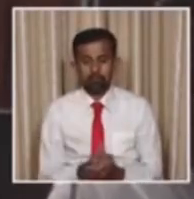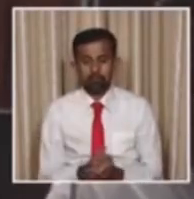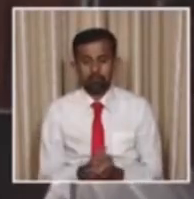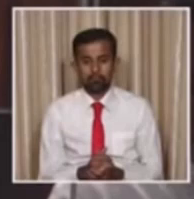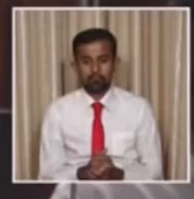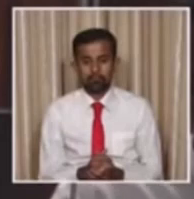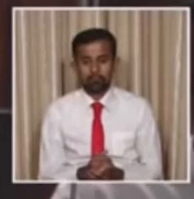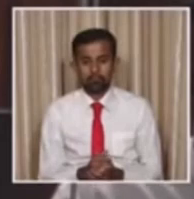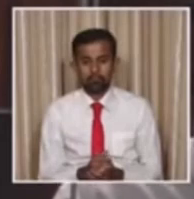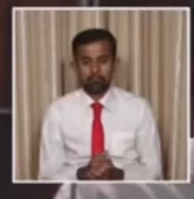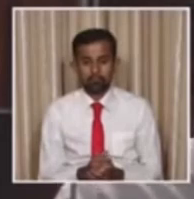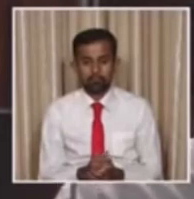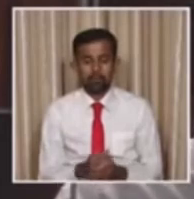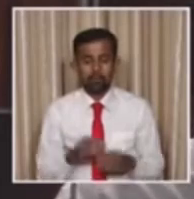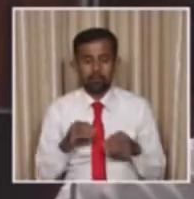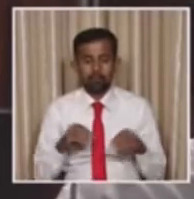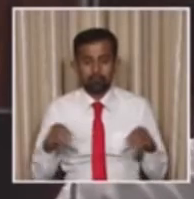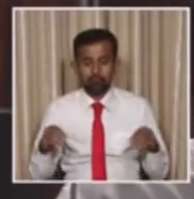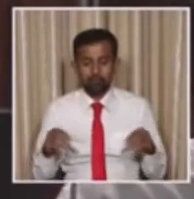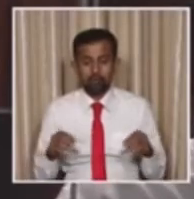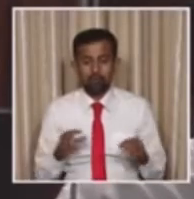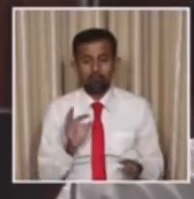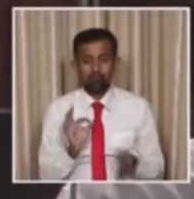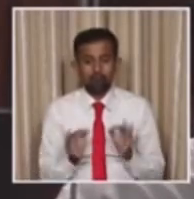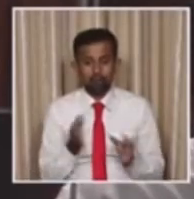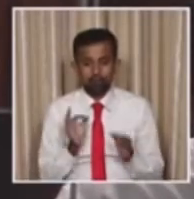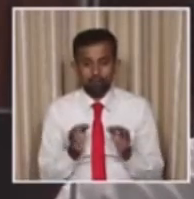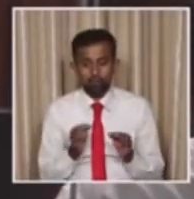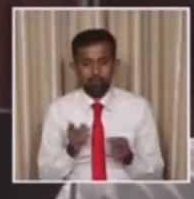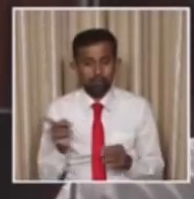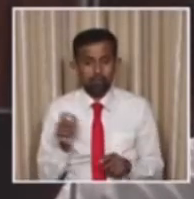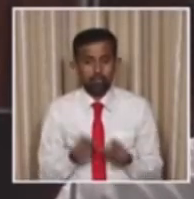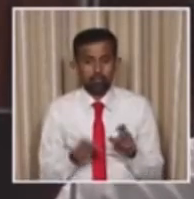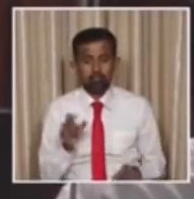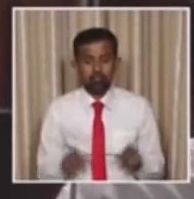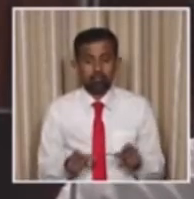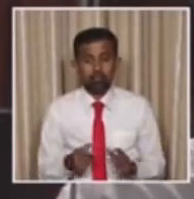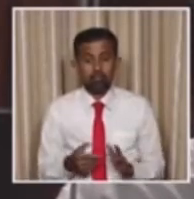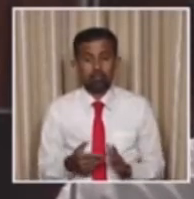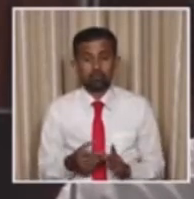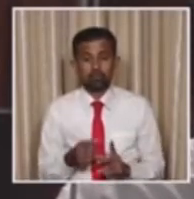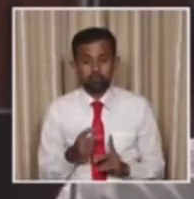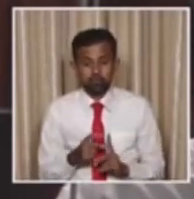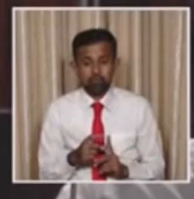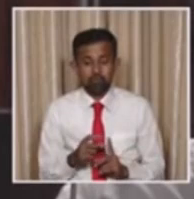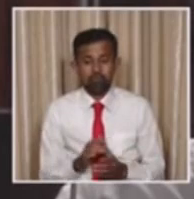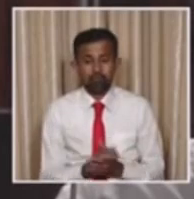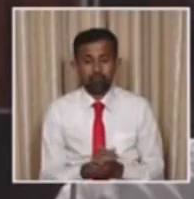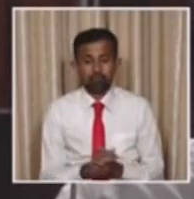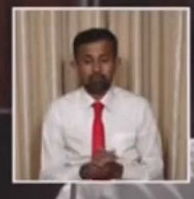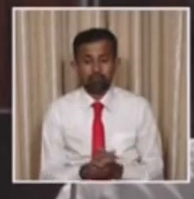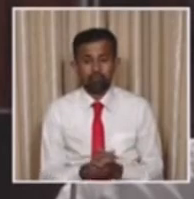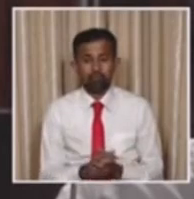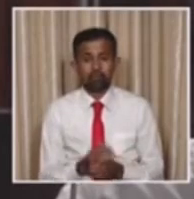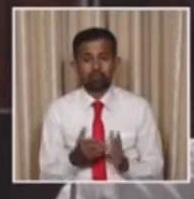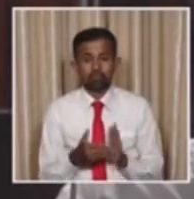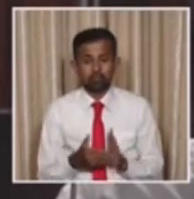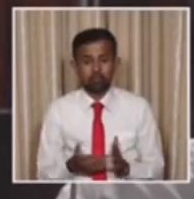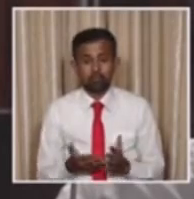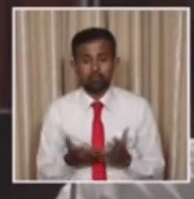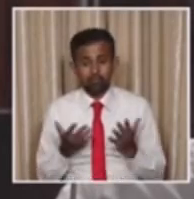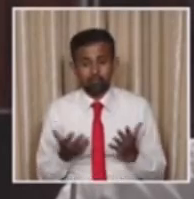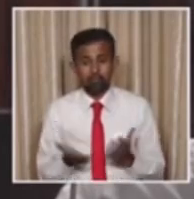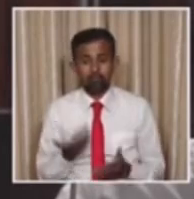கம்பெனிகளால் இந்த மக்கள் தொடர்ந்து புறக்கணிக்கப்பட்டு வருகிறார்கள், வஞ்சிக்கப்பட்டு வருகிறார்கள். தோட்ட மக்களின் தற்காலிக குடியிருப்புகள்